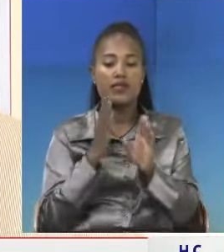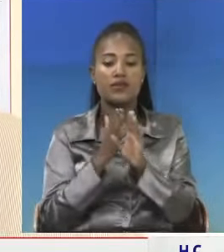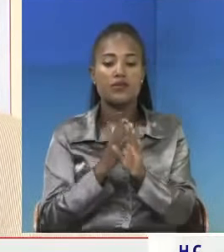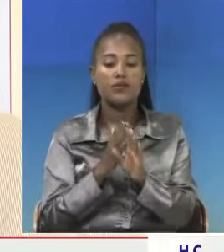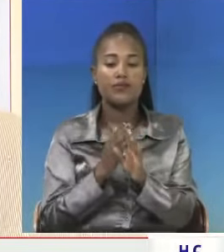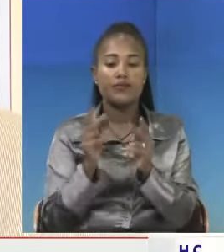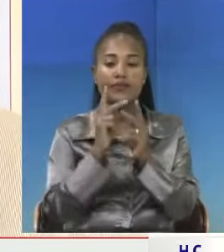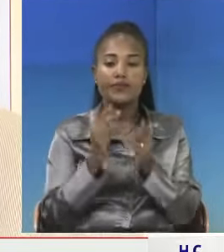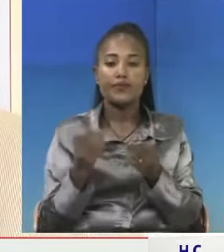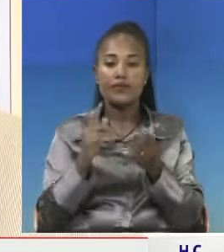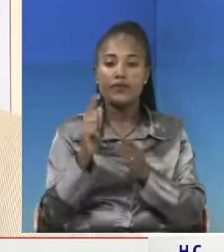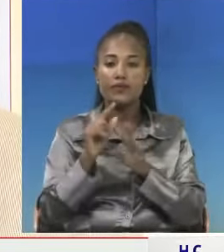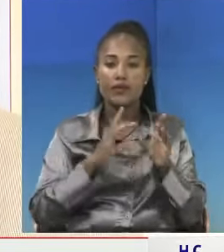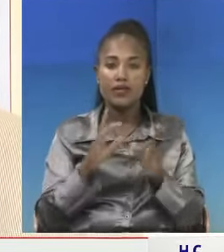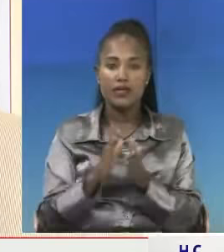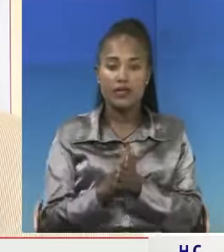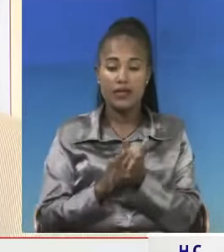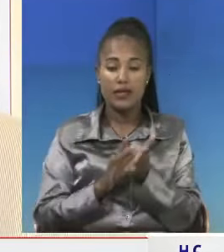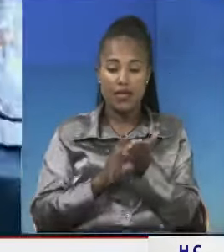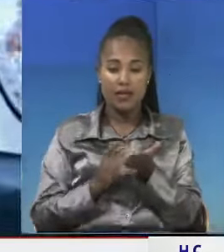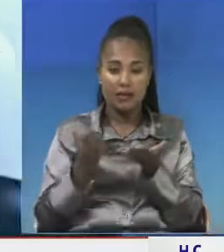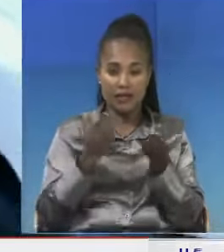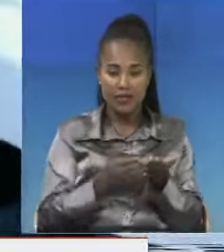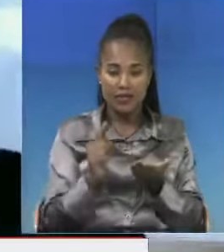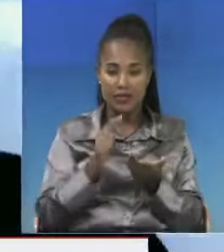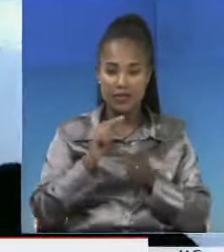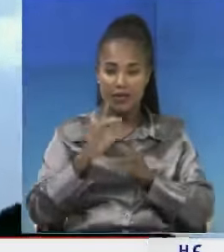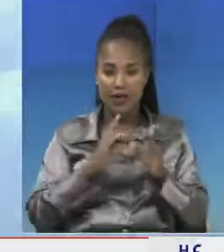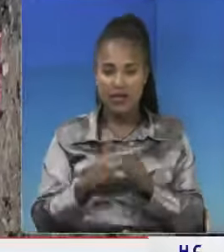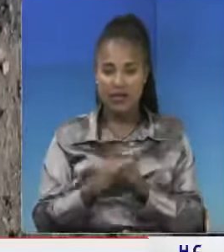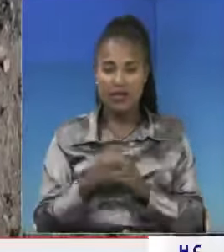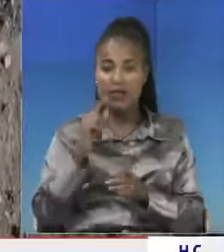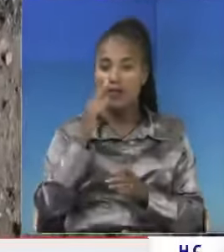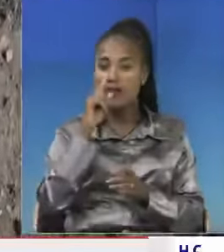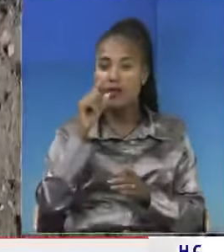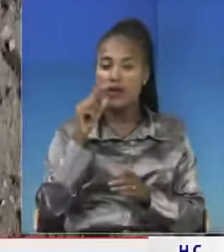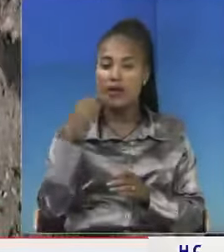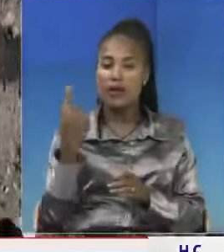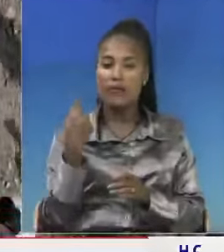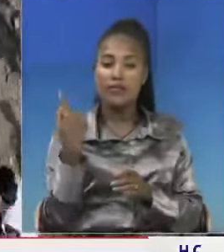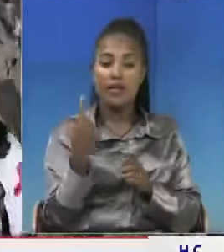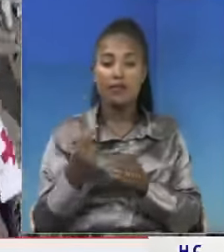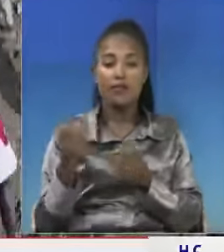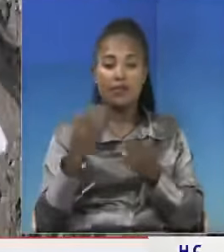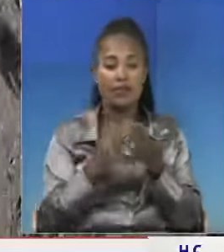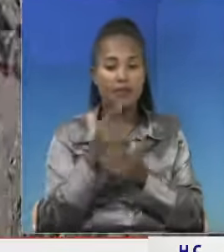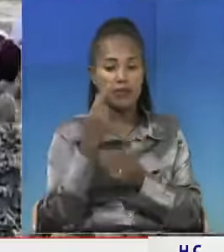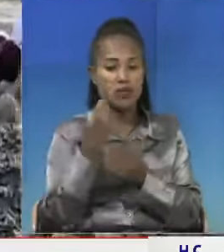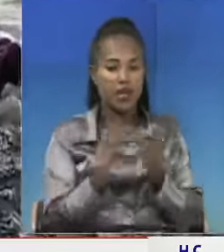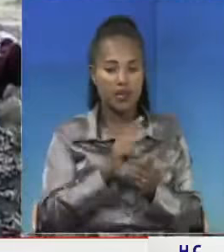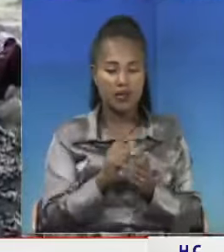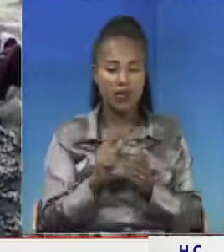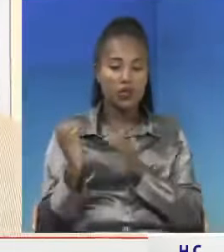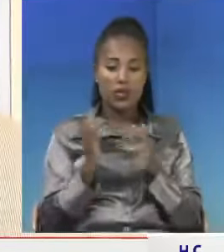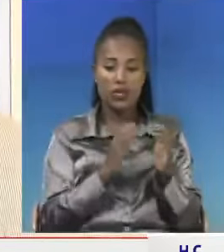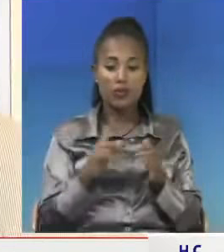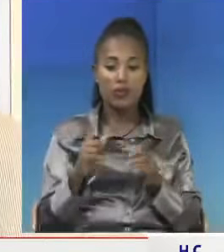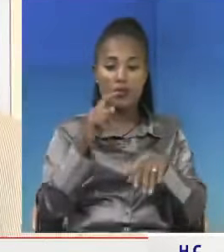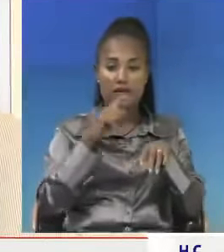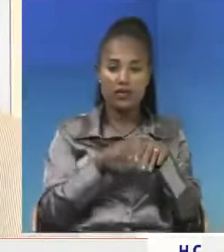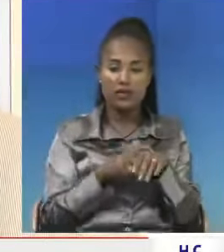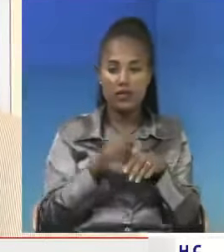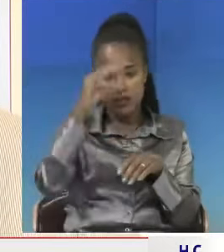ሰፖርት በመስጠት። ምን በማድረግ? መድኃኒት በመስጠት። ምን በማድረግ? አምቡላንስ አገልግሎት ለመስጠት። ይሄ ብቻ አይደለም። ጦርነት በሚሆንበት